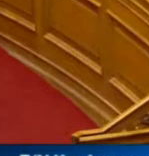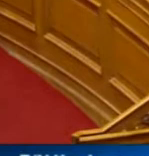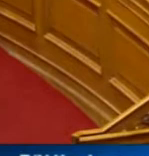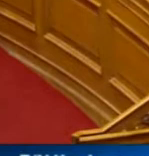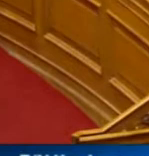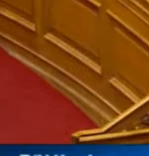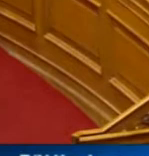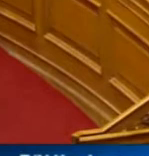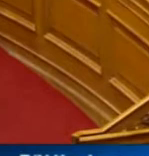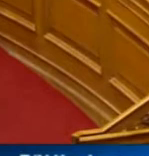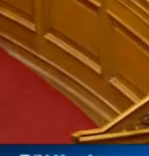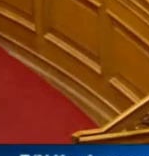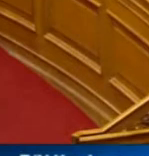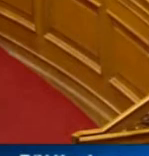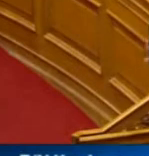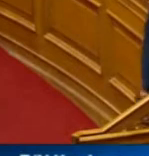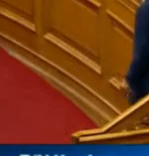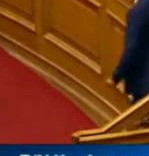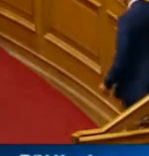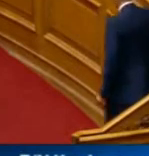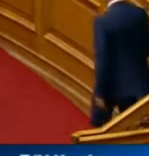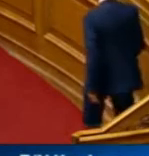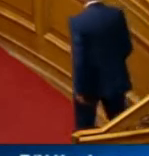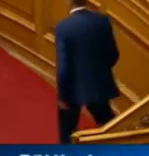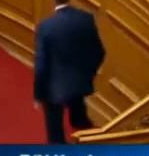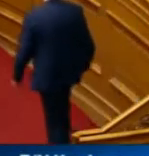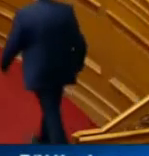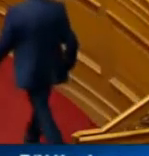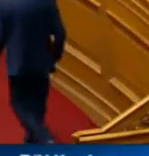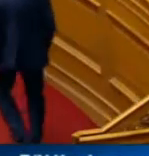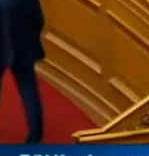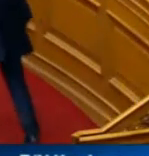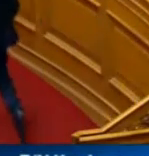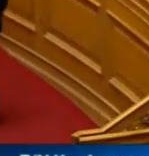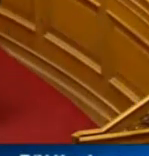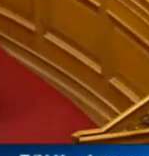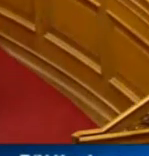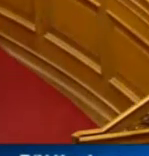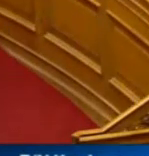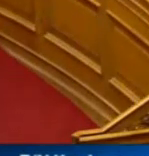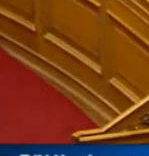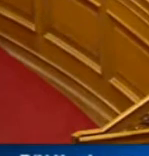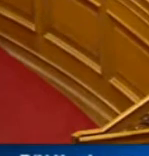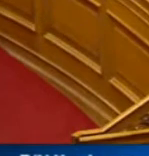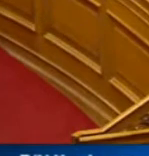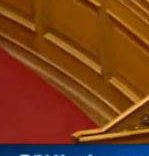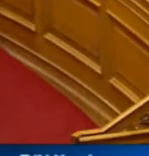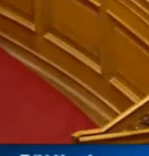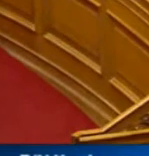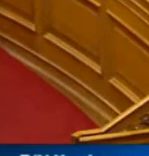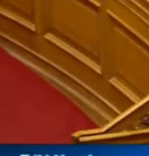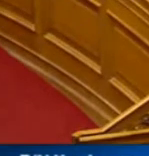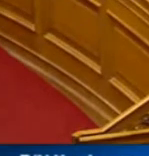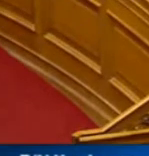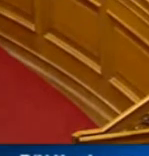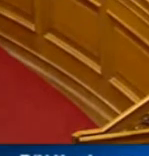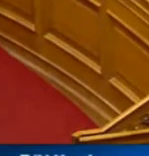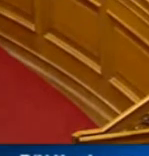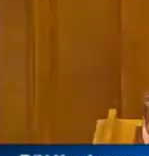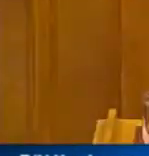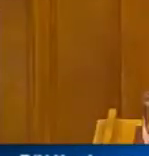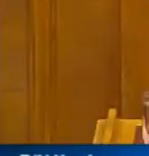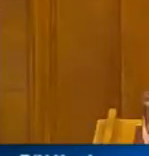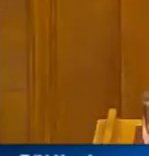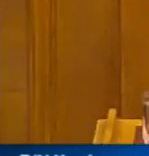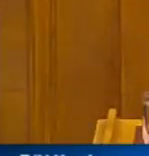έχει ενδιαφέρον πράγματι η συζήτηση και εξελίσσεται με έναν τρόπο πάρα πολύ ειλικρινή από